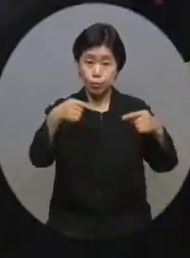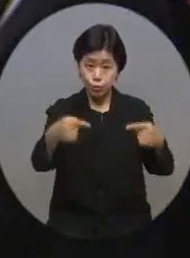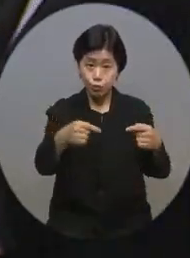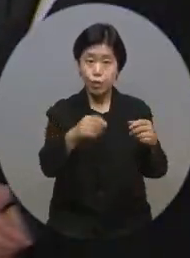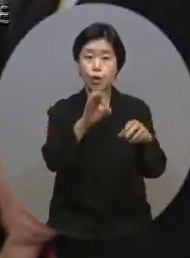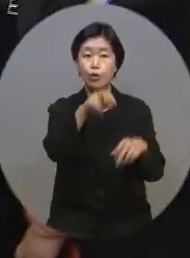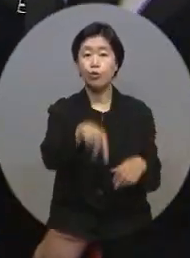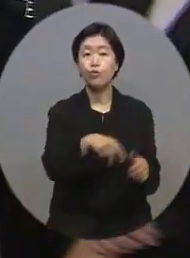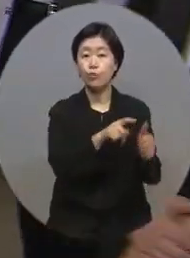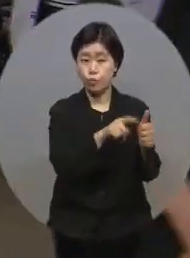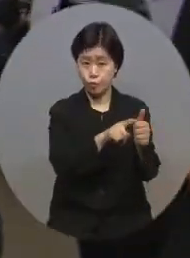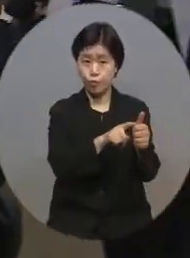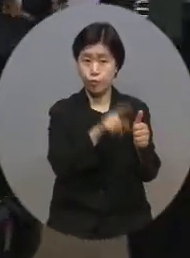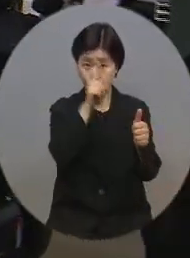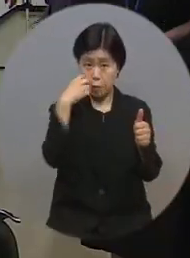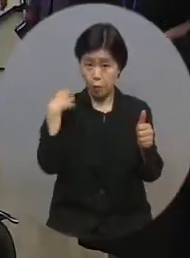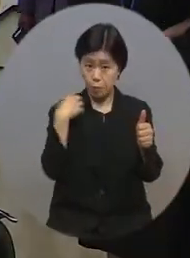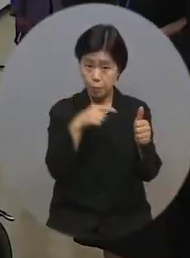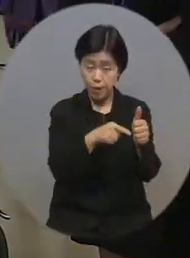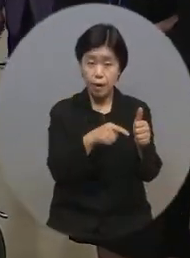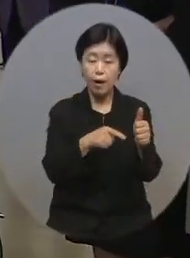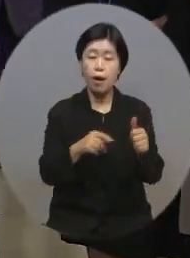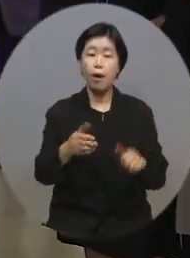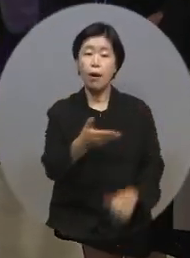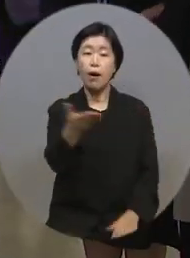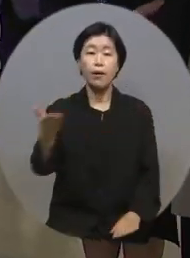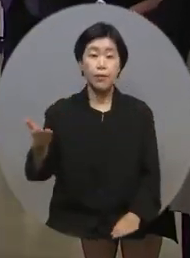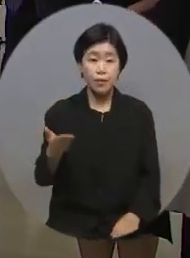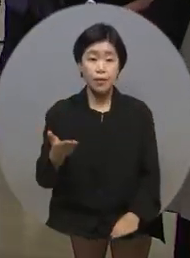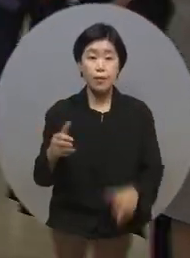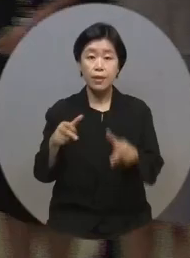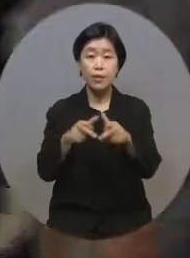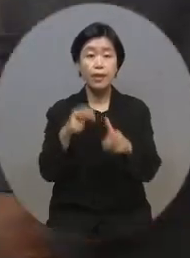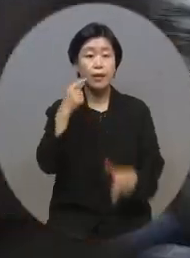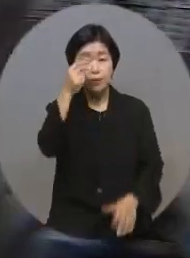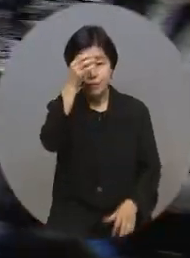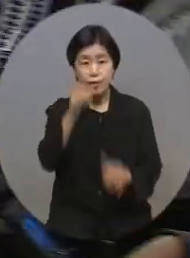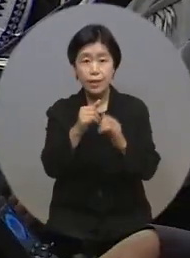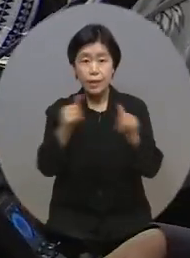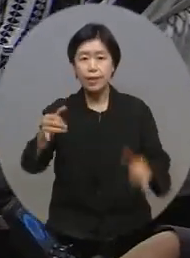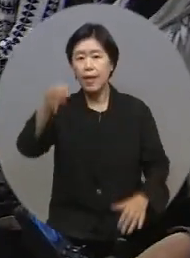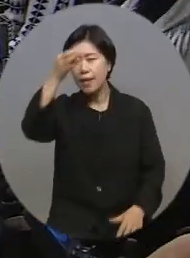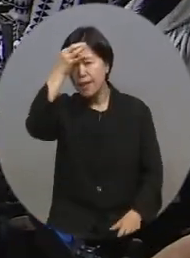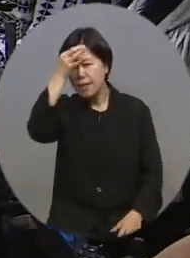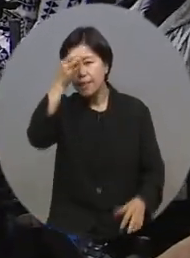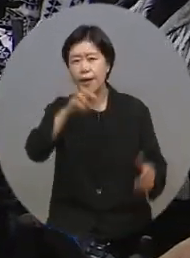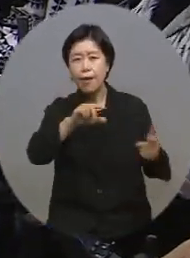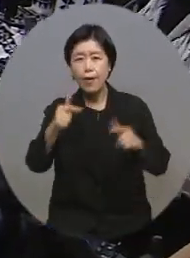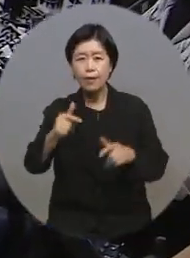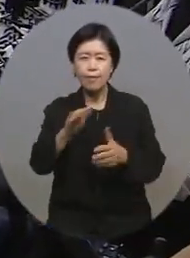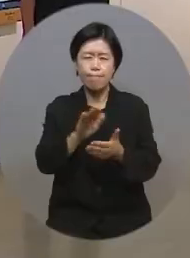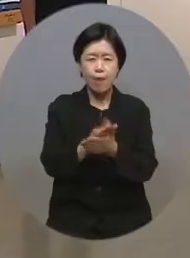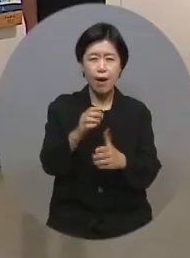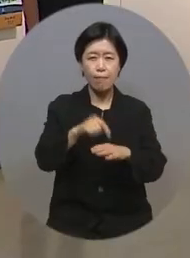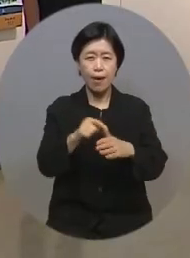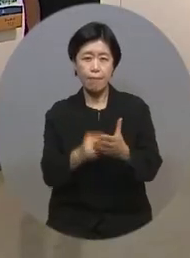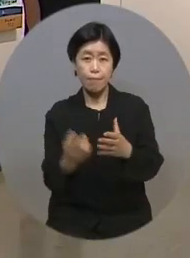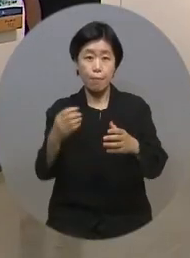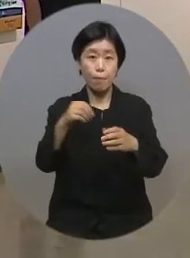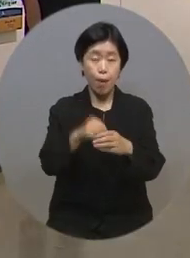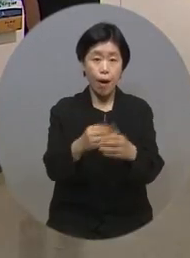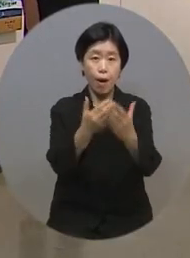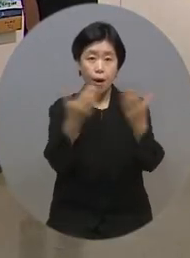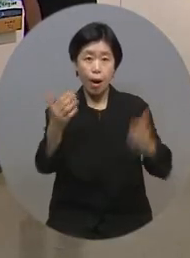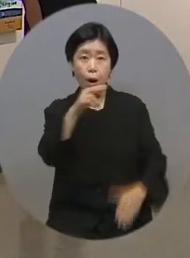유인촌 문화체육관광부 장관은 여러 국민들이 장애예술인의 재능과 열정이 담긴 작품을 누리고 즐기는